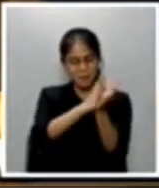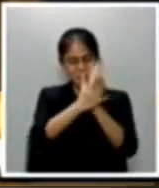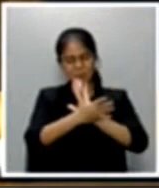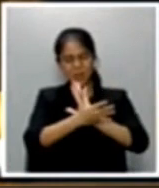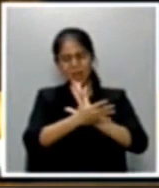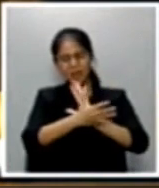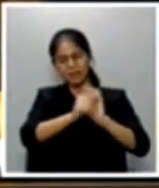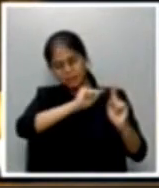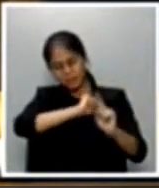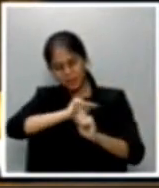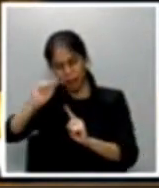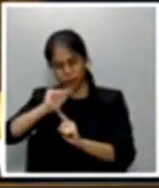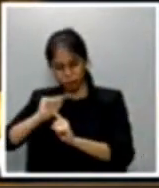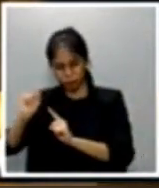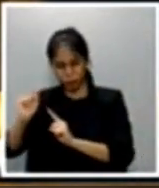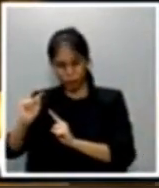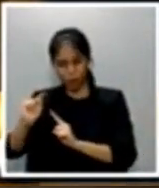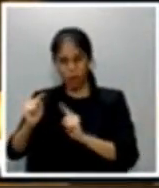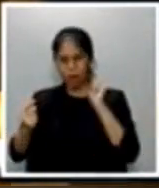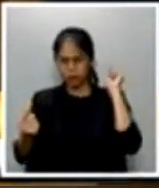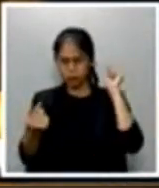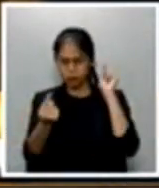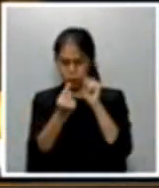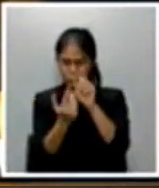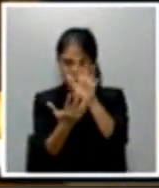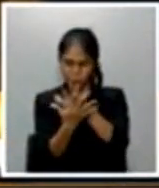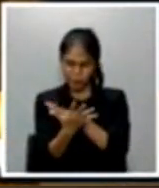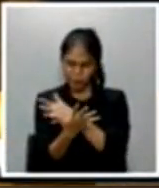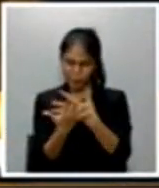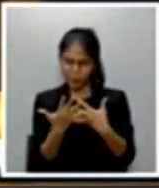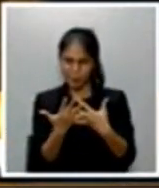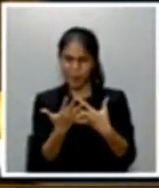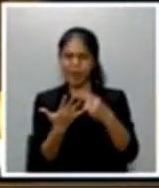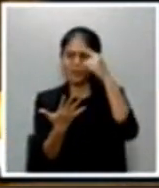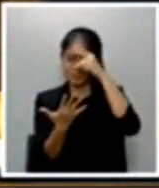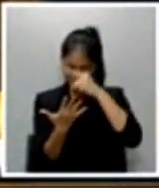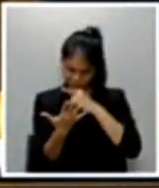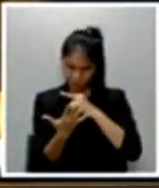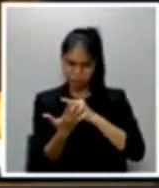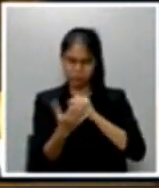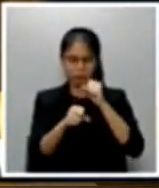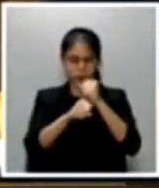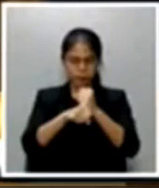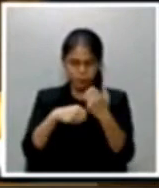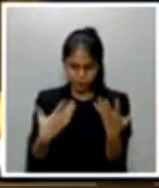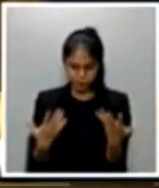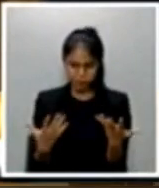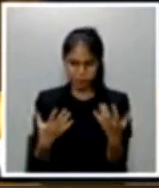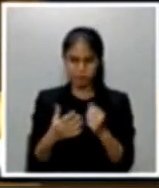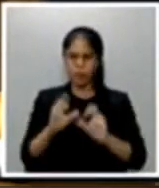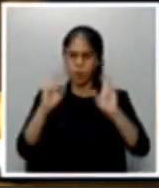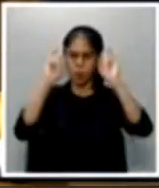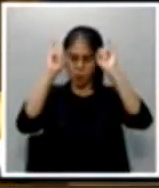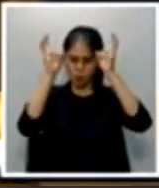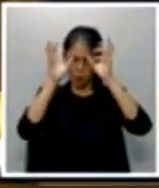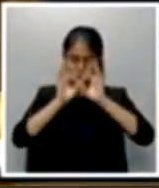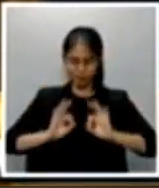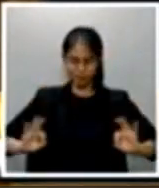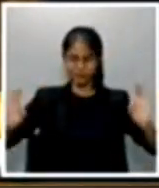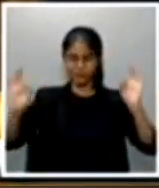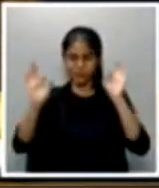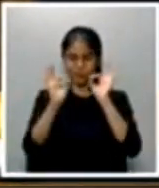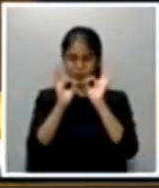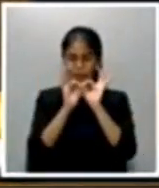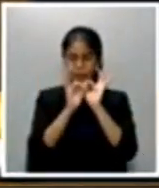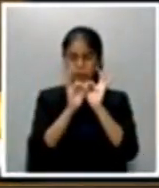กเรื่องของการที่มหาลัยจะต้องตอบโจทย์ยุทธศาสตร์ของชาติอย่างไรนะครับซึ่งในส่วนนี้ประเด็นสำคัญก็คือว่